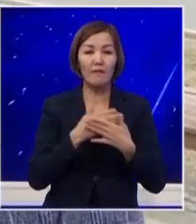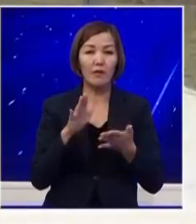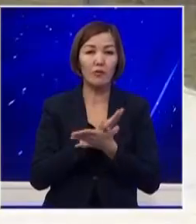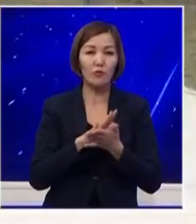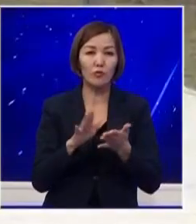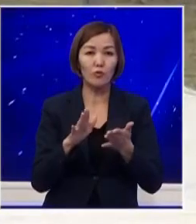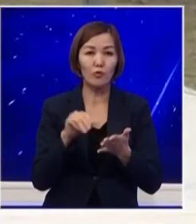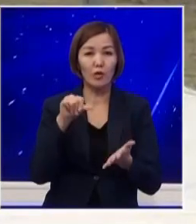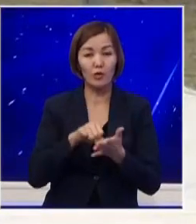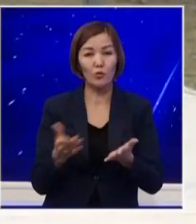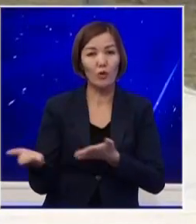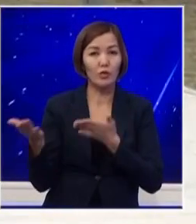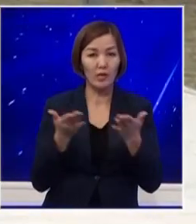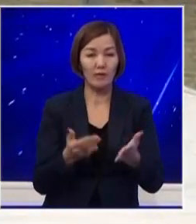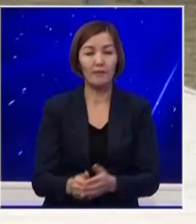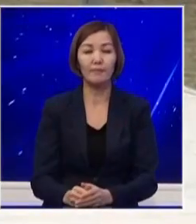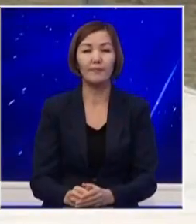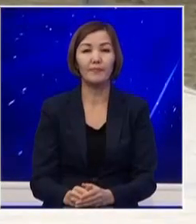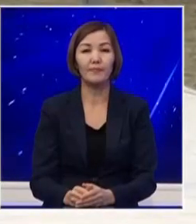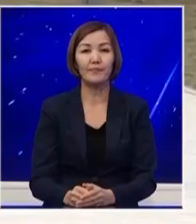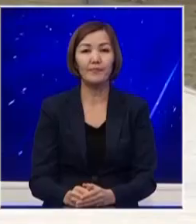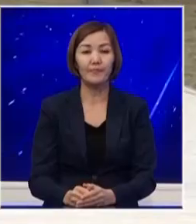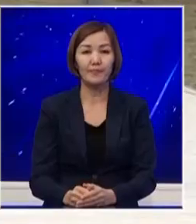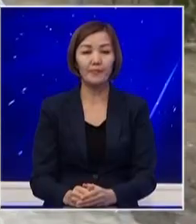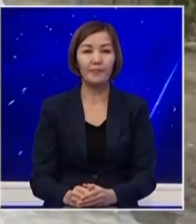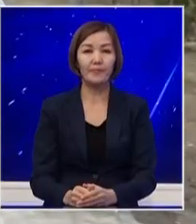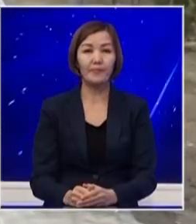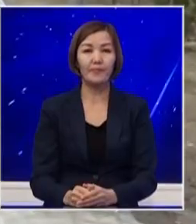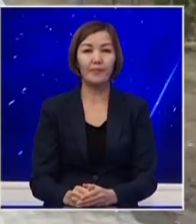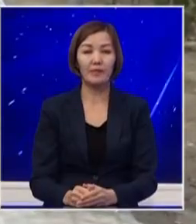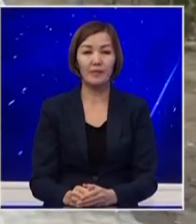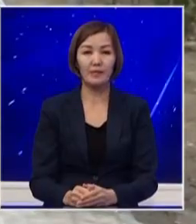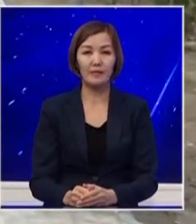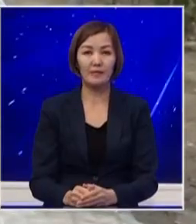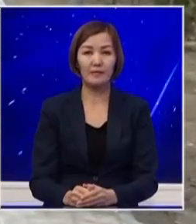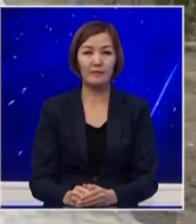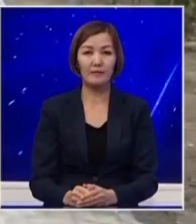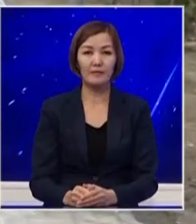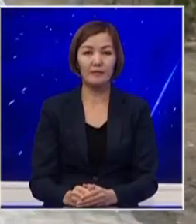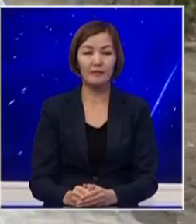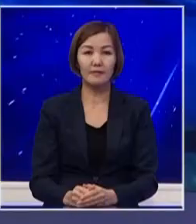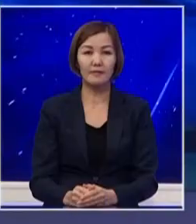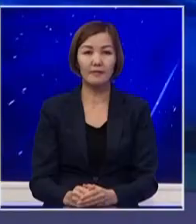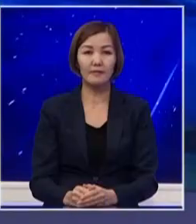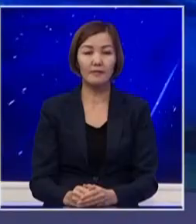шақырамын. Амина Құдайберген, Жайдарбек Нұрбек, Жетісу арнасы, Алматы облысынан.